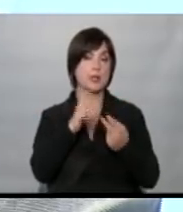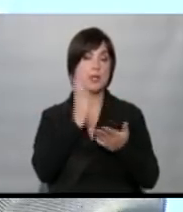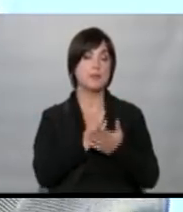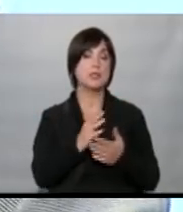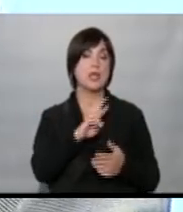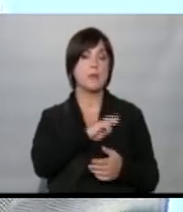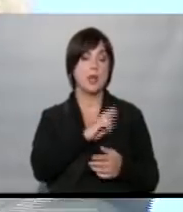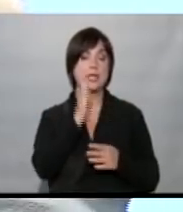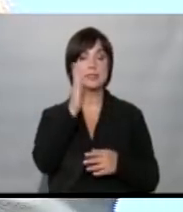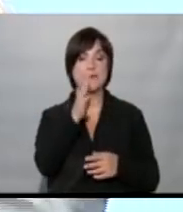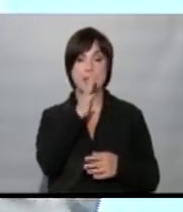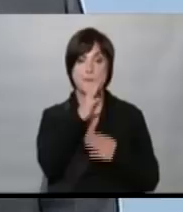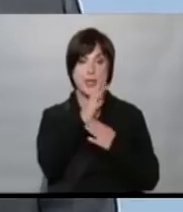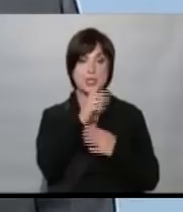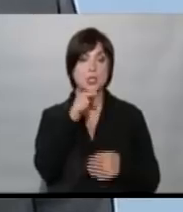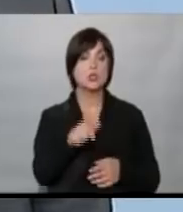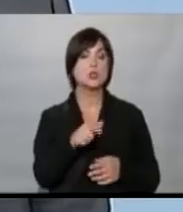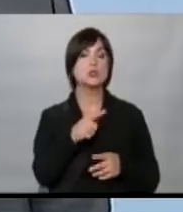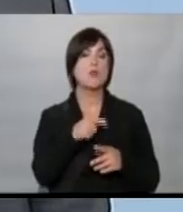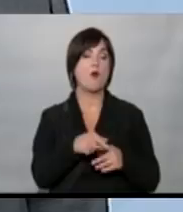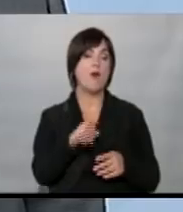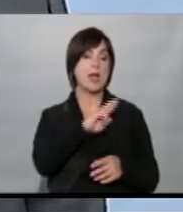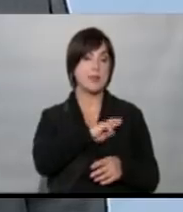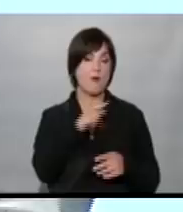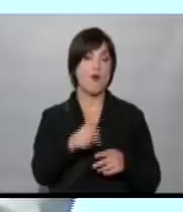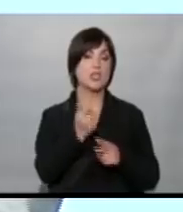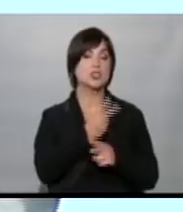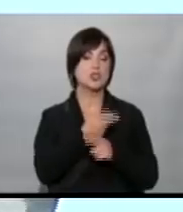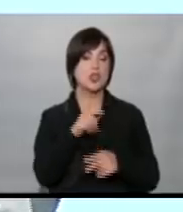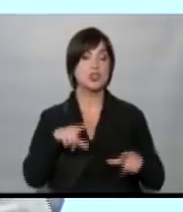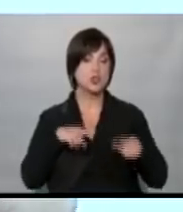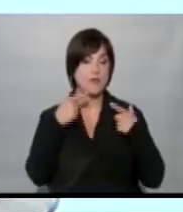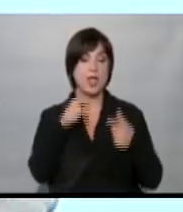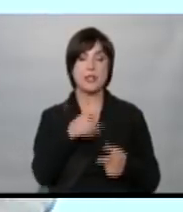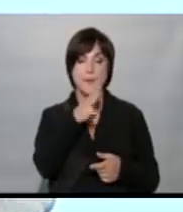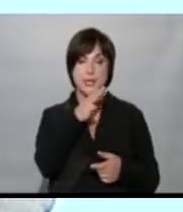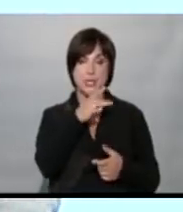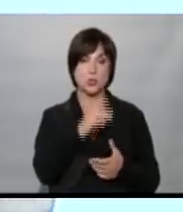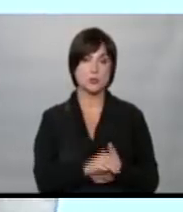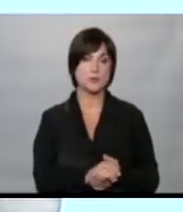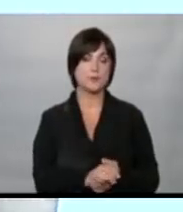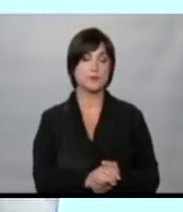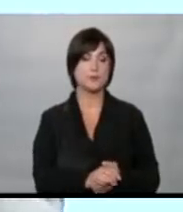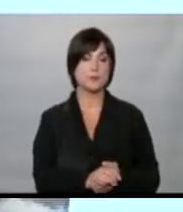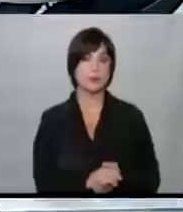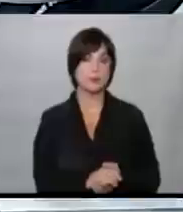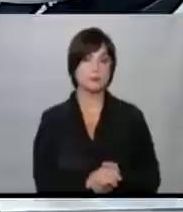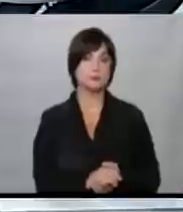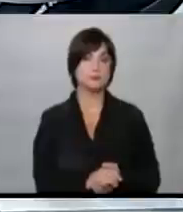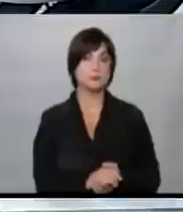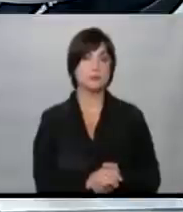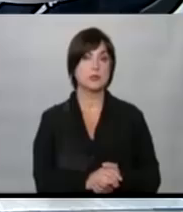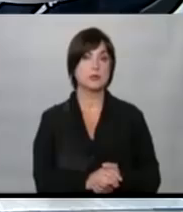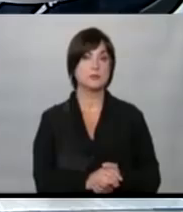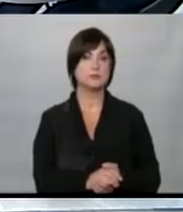Република Северна Македонија. Да, затоа што во таа република, во таа држава живеат македонци. Добро, разбирате? Благодарам. Имам